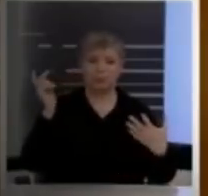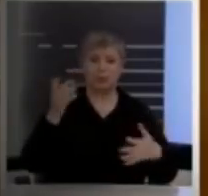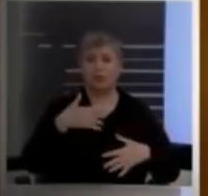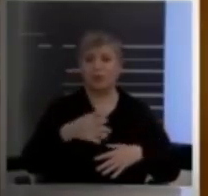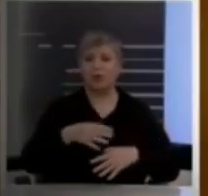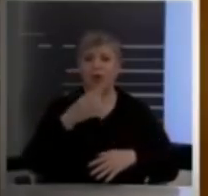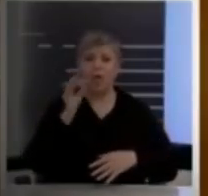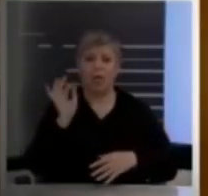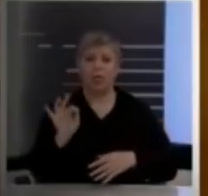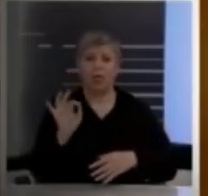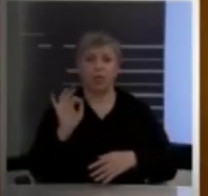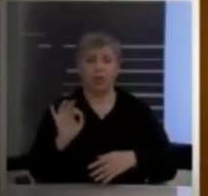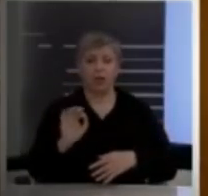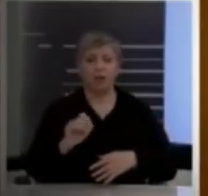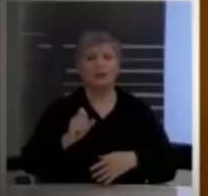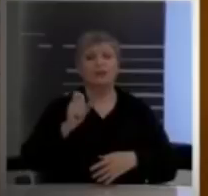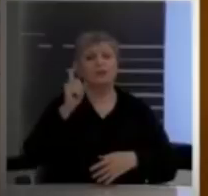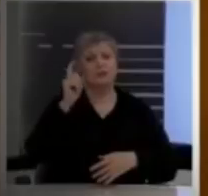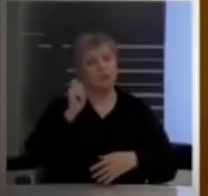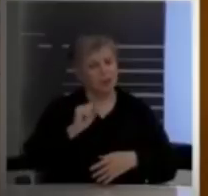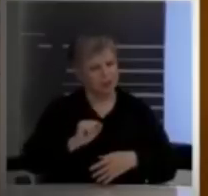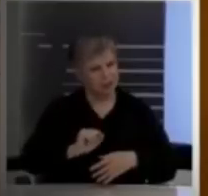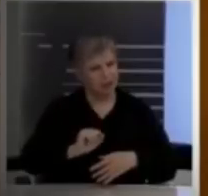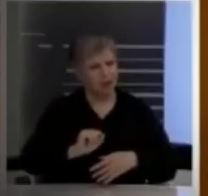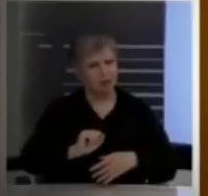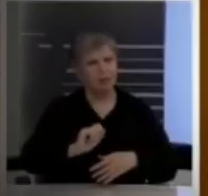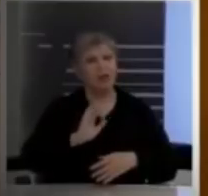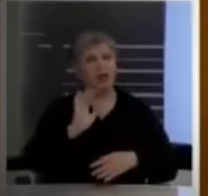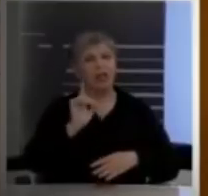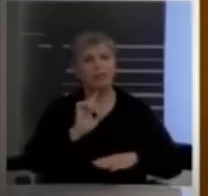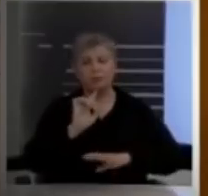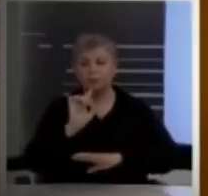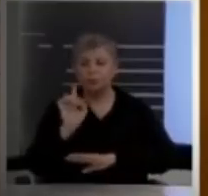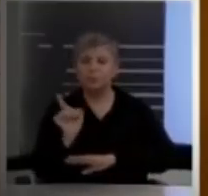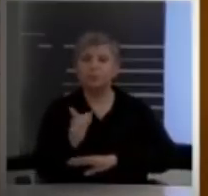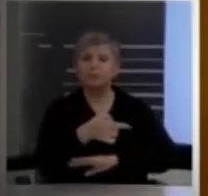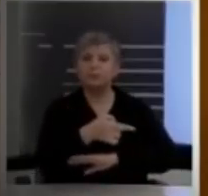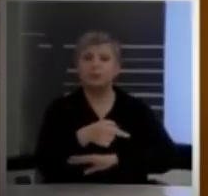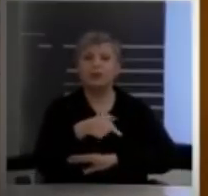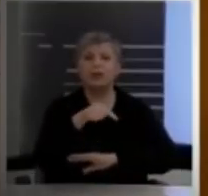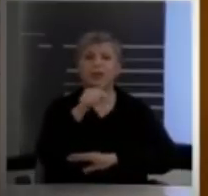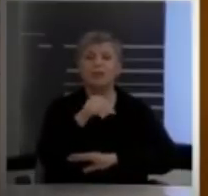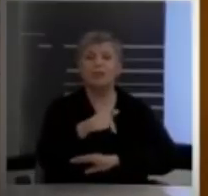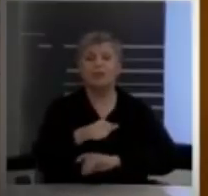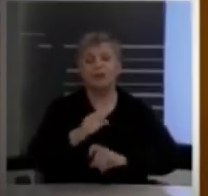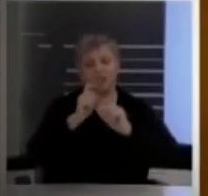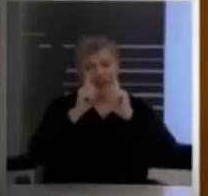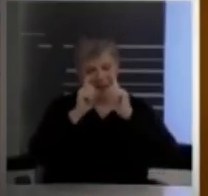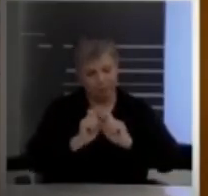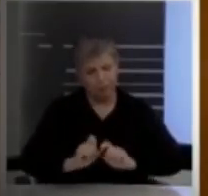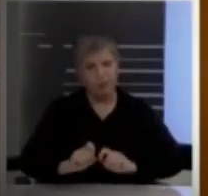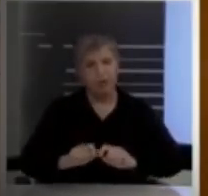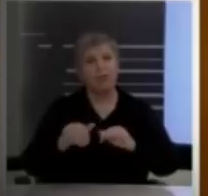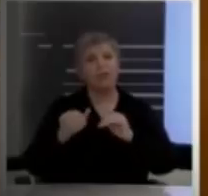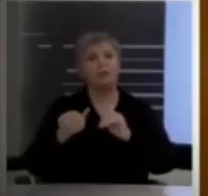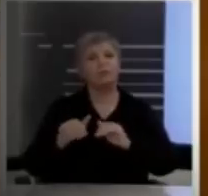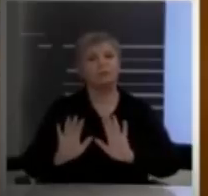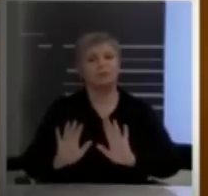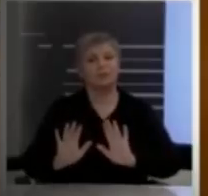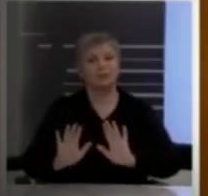ύβρις, θα βρεθεί σε ακροατήρια που δεν ανέχονται τέτοιες συμπεριφορές. Η επόμενη Βουλή θα είναι